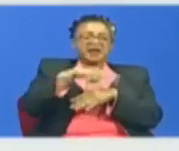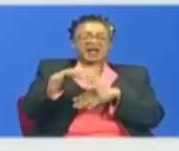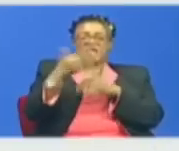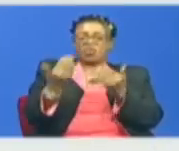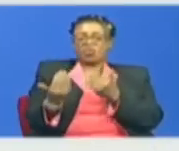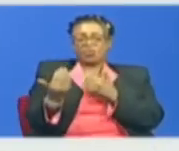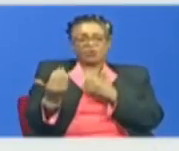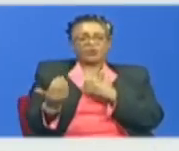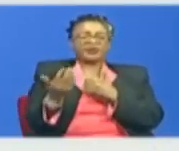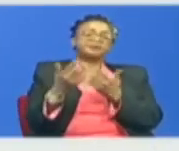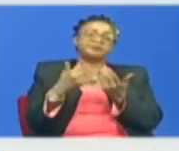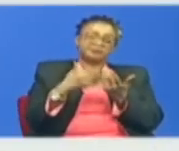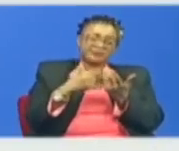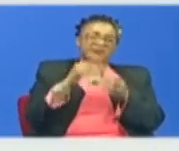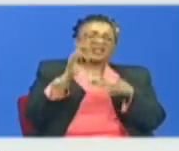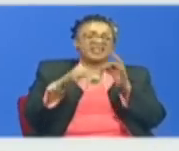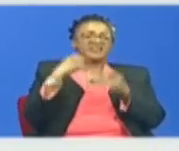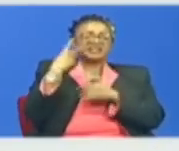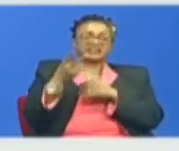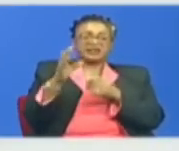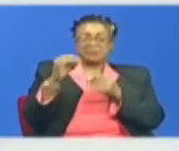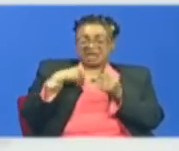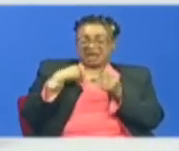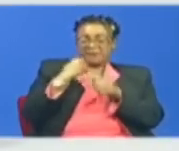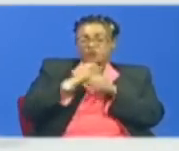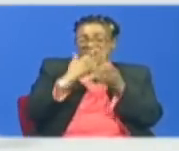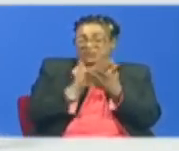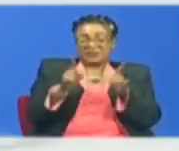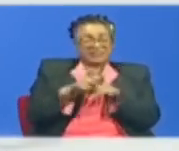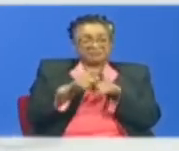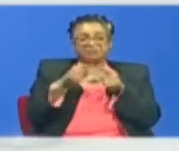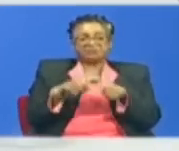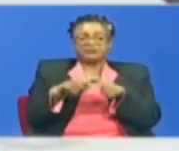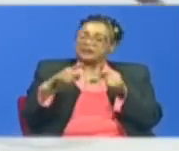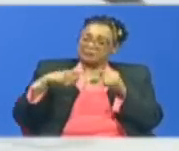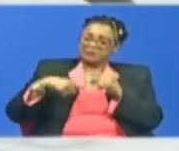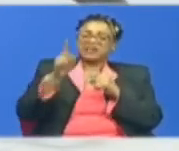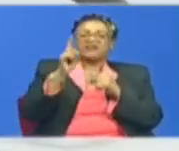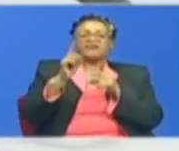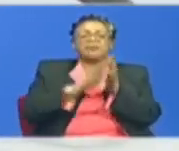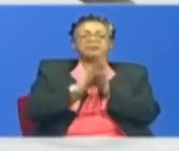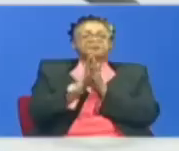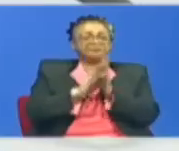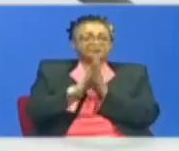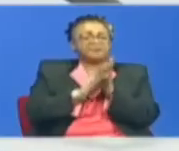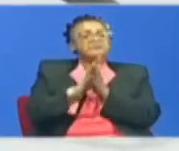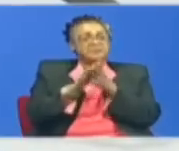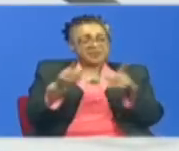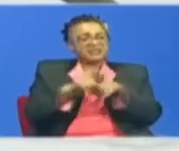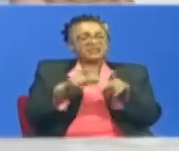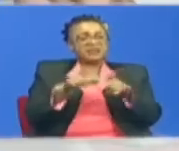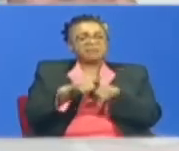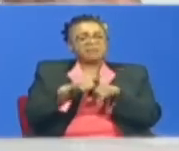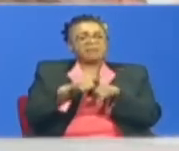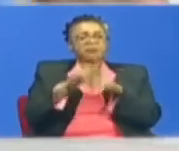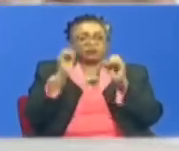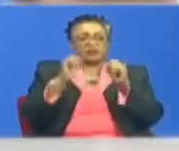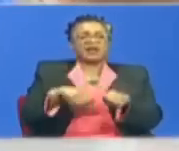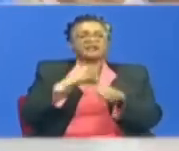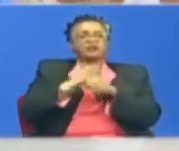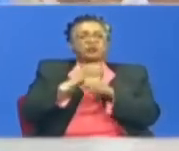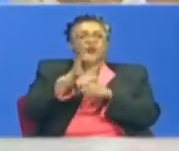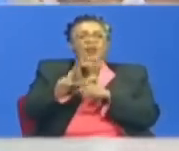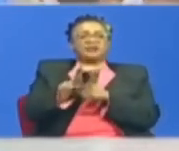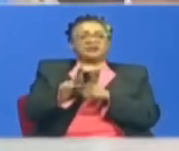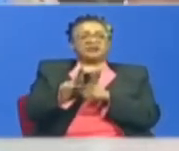wanacheza ball at least wakiona Onguso na do something kama hii nao wanaazimio that hey wacha tasitu tukifikia kama Onguso hata sisi tutafanya kitu